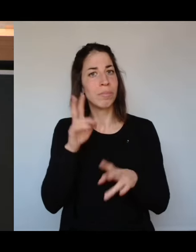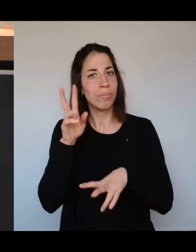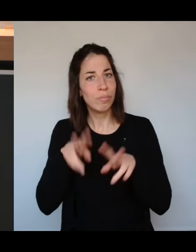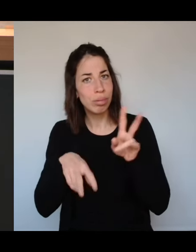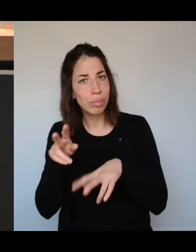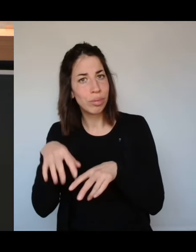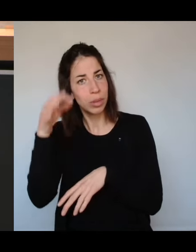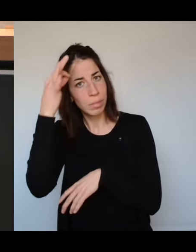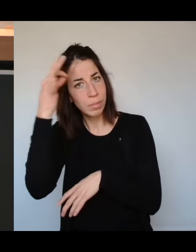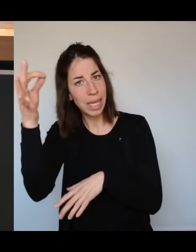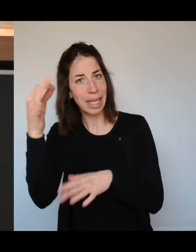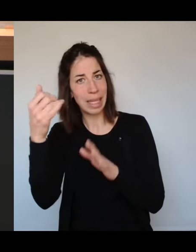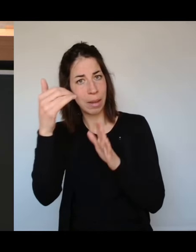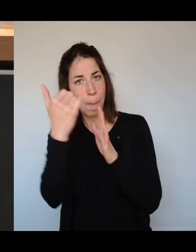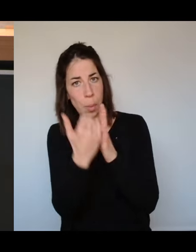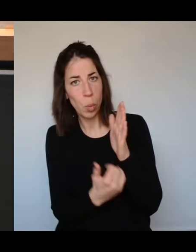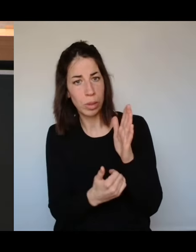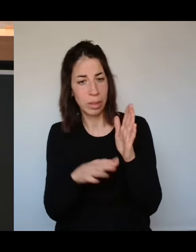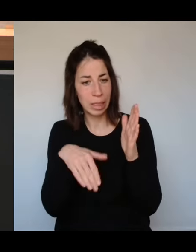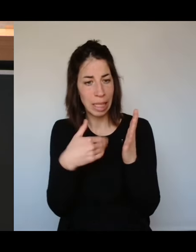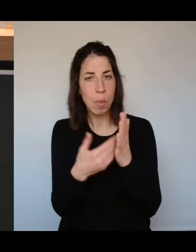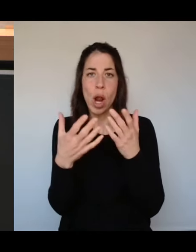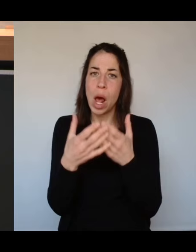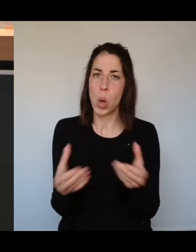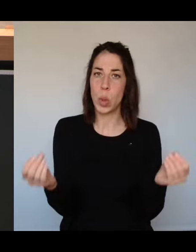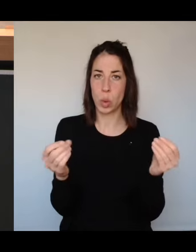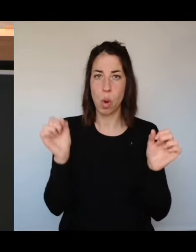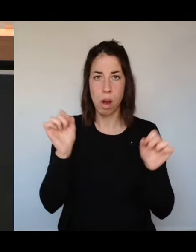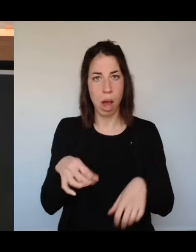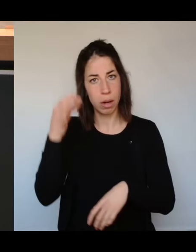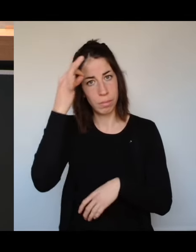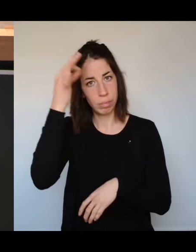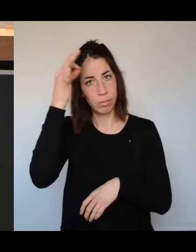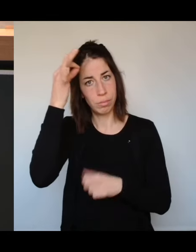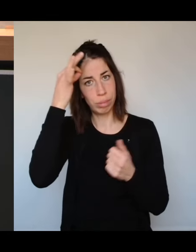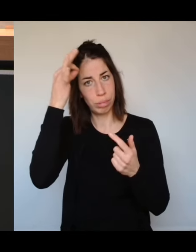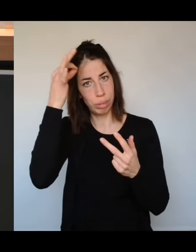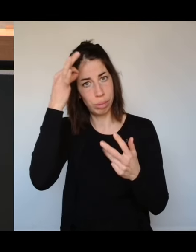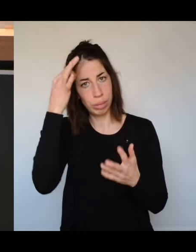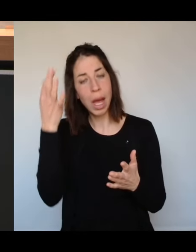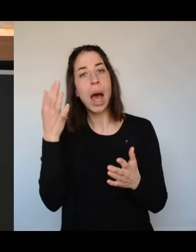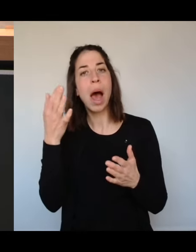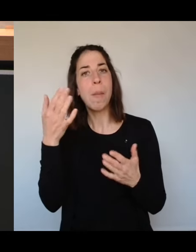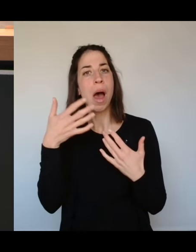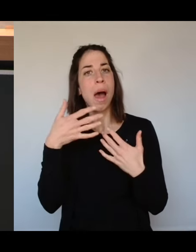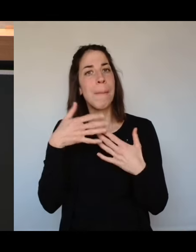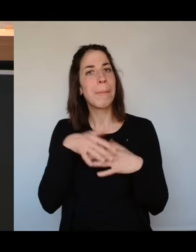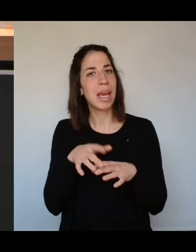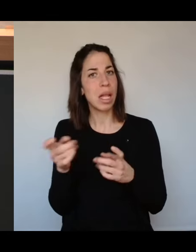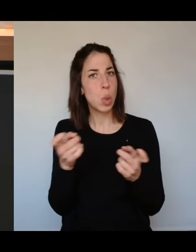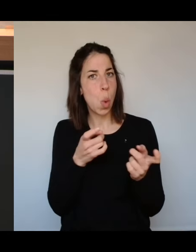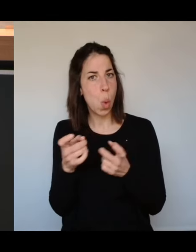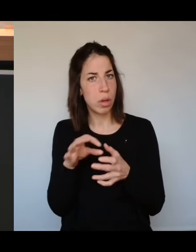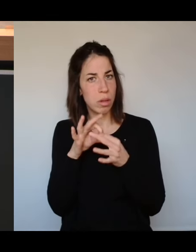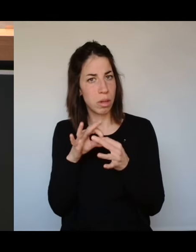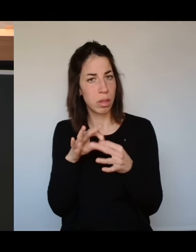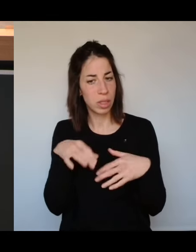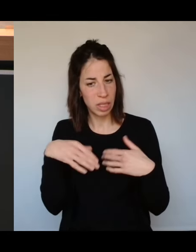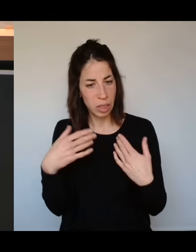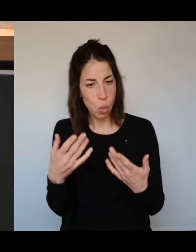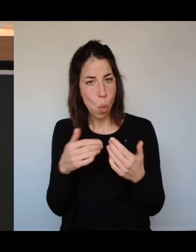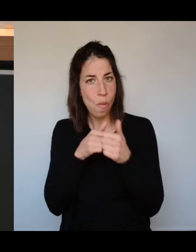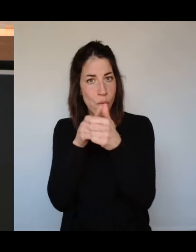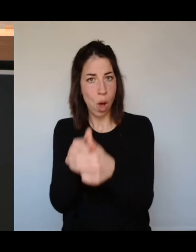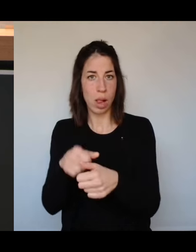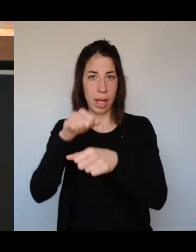Lösungen haben. Und die Migration führt zu dieser Kriminalität. Und Repression allein wird es